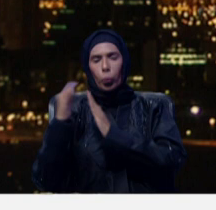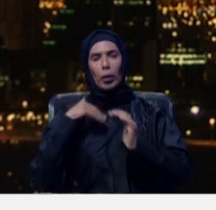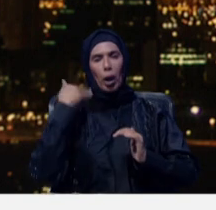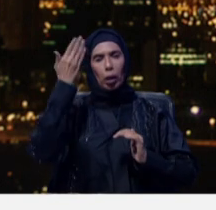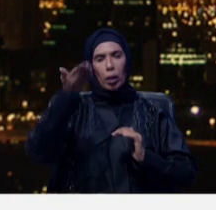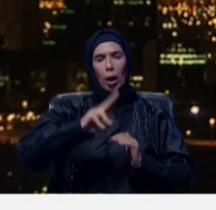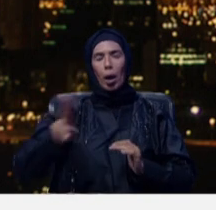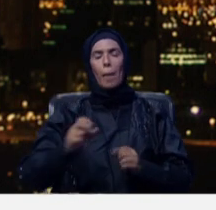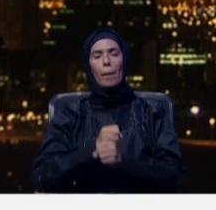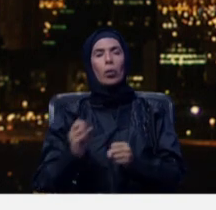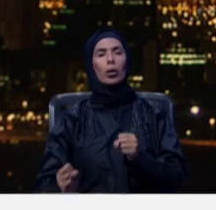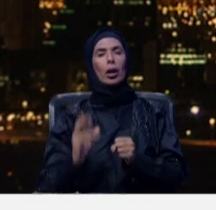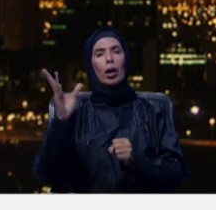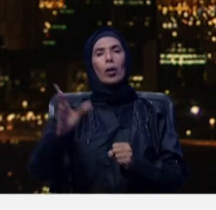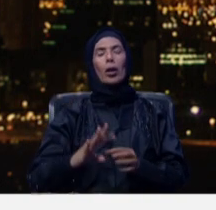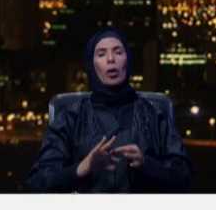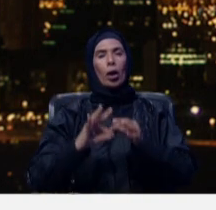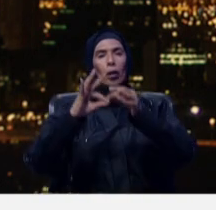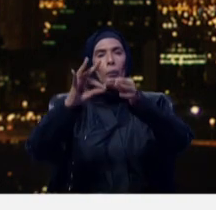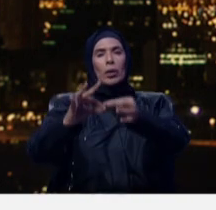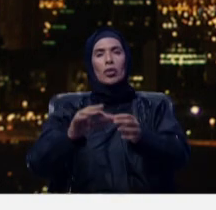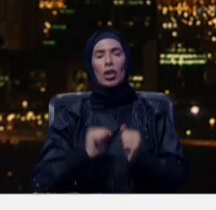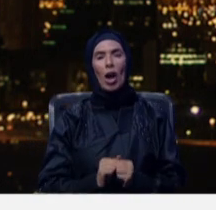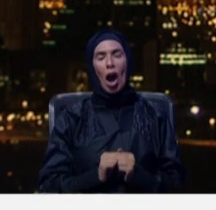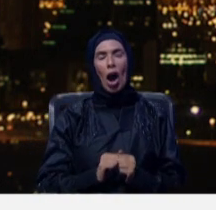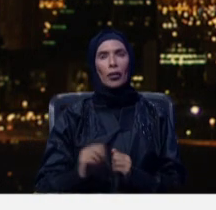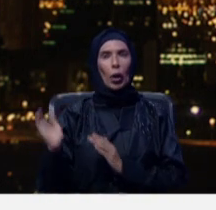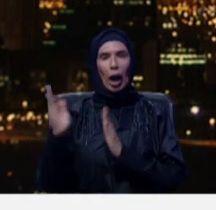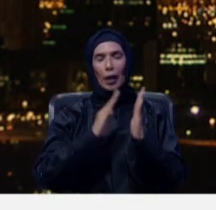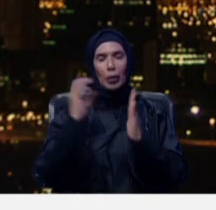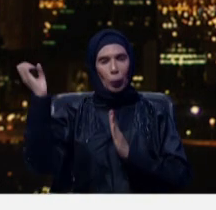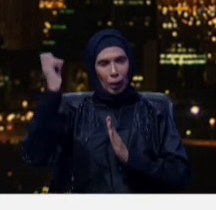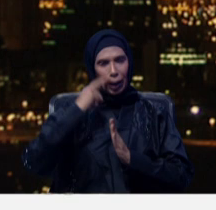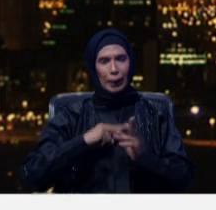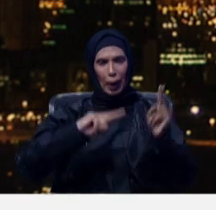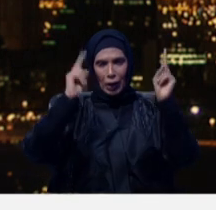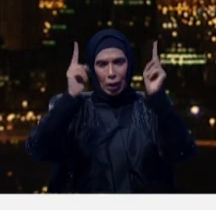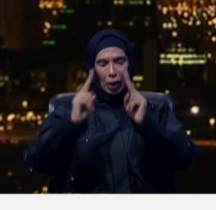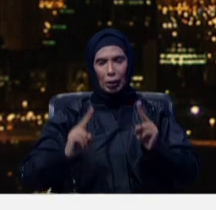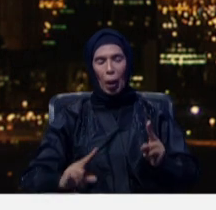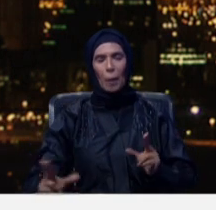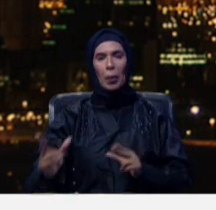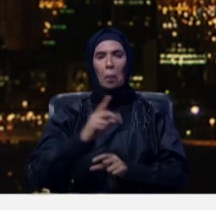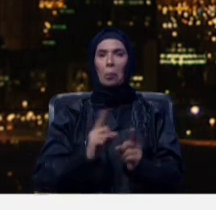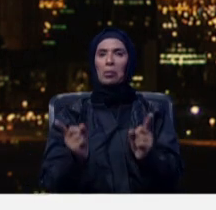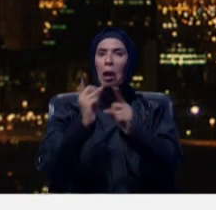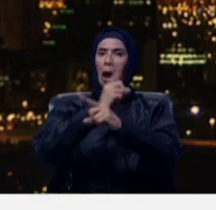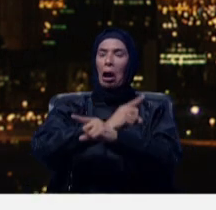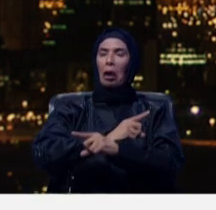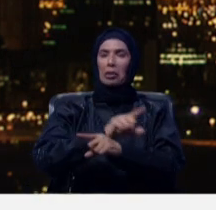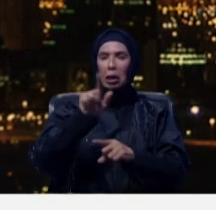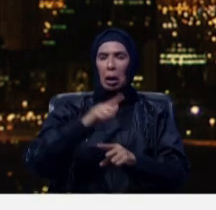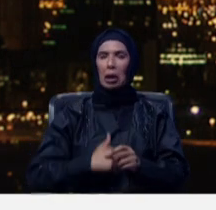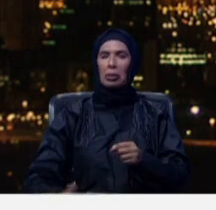والمشاريع الرامية للوصول لمصدر الطاقة المتجددة وإنتاج الكهرباء من الطاقة الشمسية بدلا من الطاقة